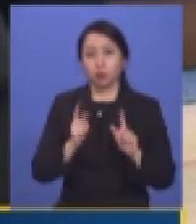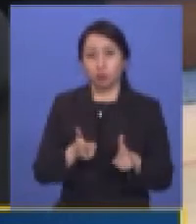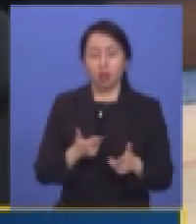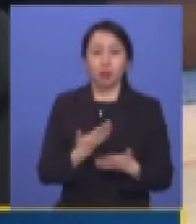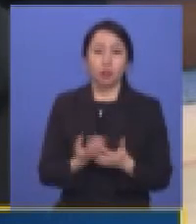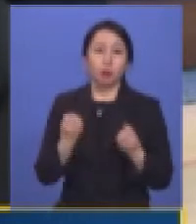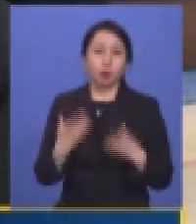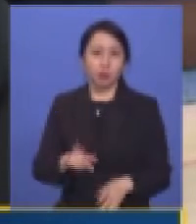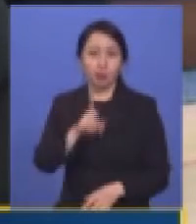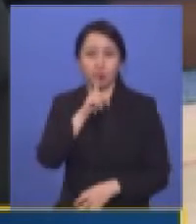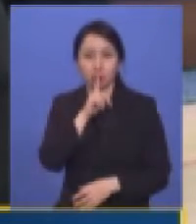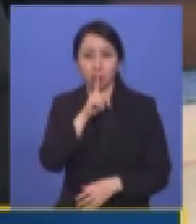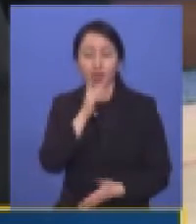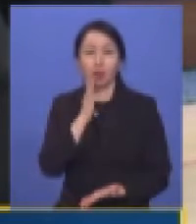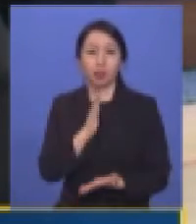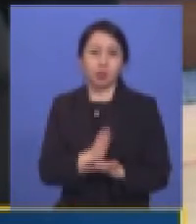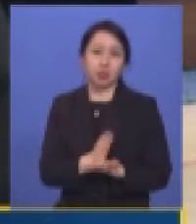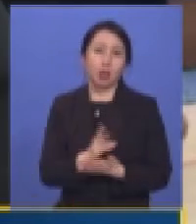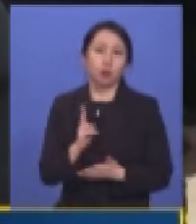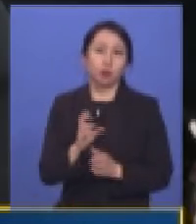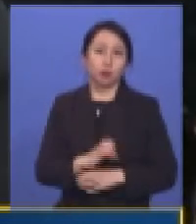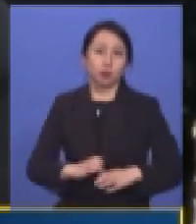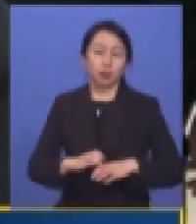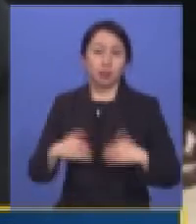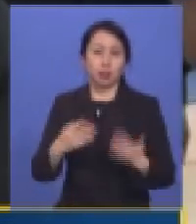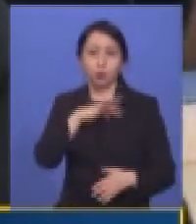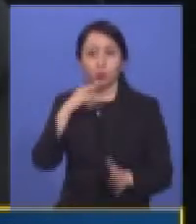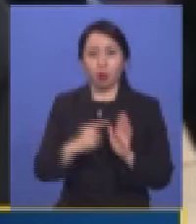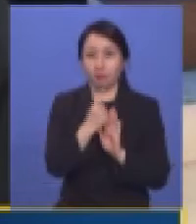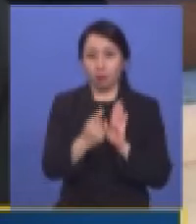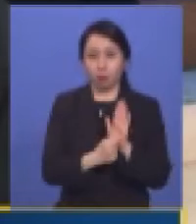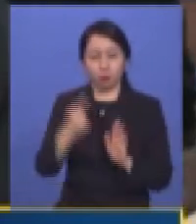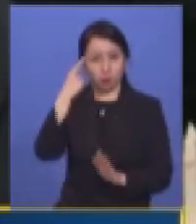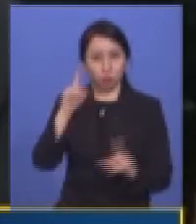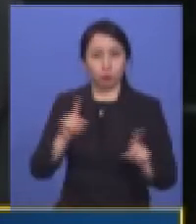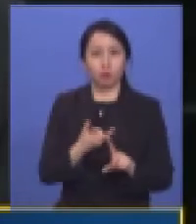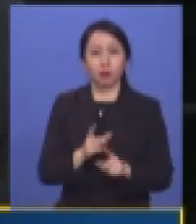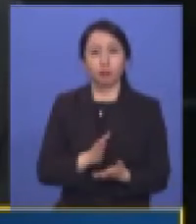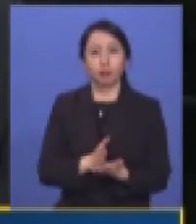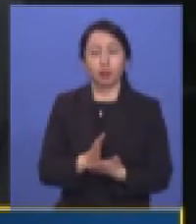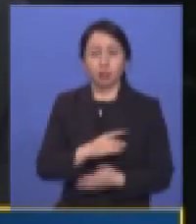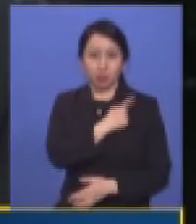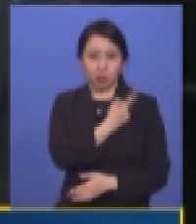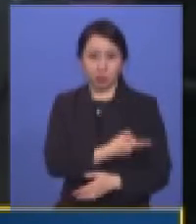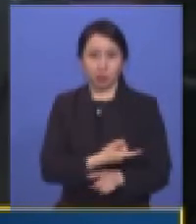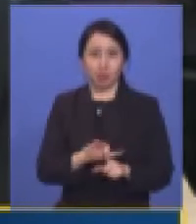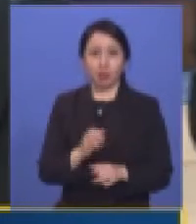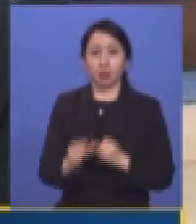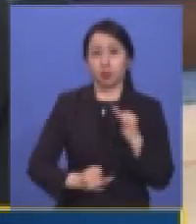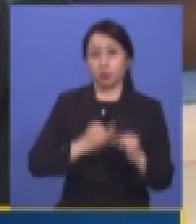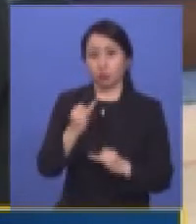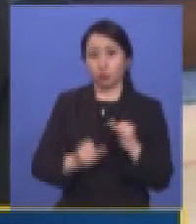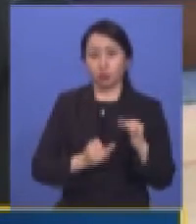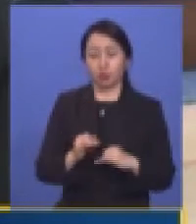просто молча есть аудитории которые задают много вопросов и я считаю что вот в этом наша сила этой дискуссии это